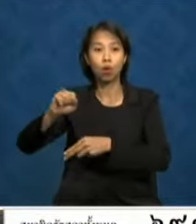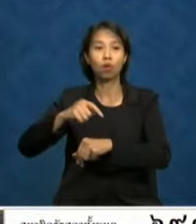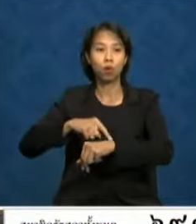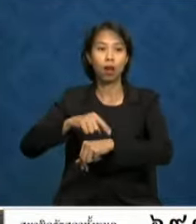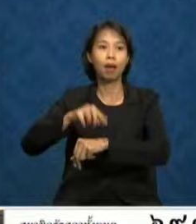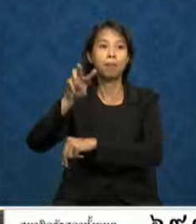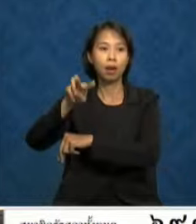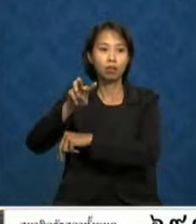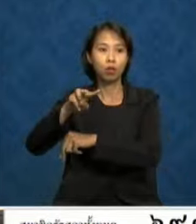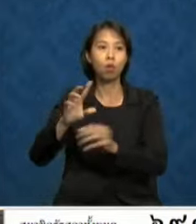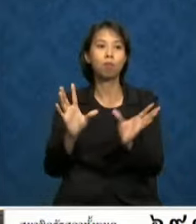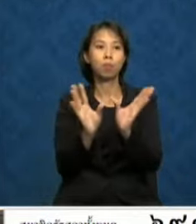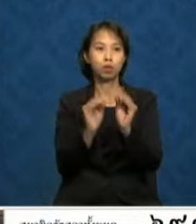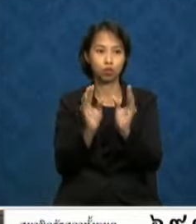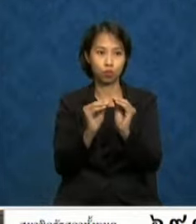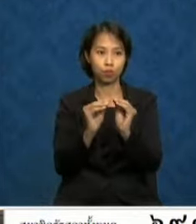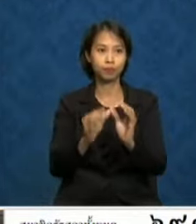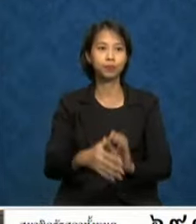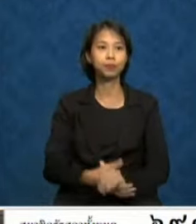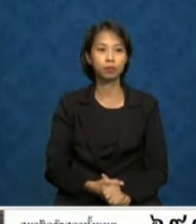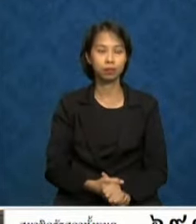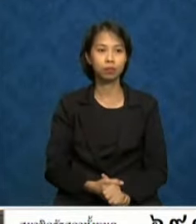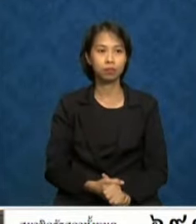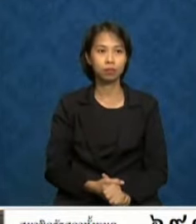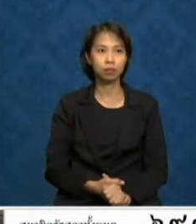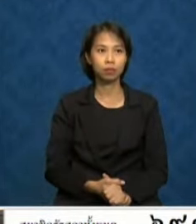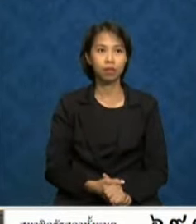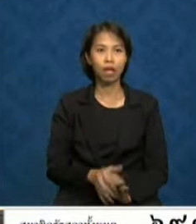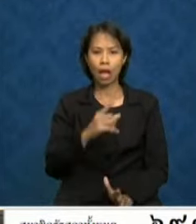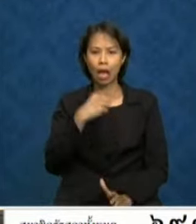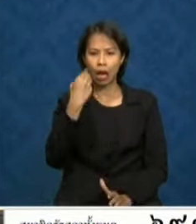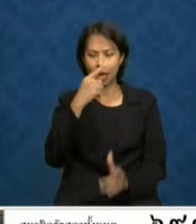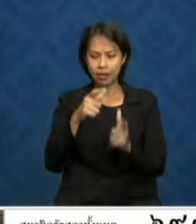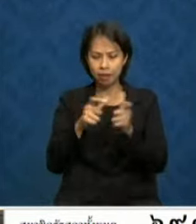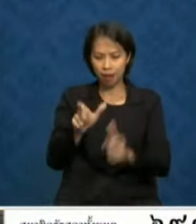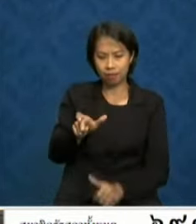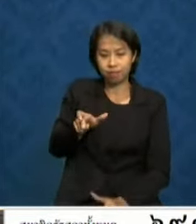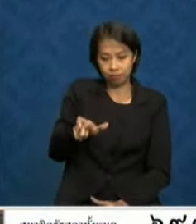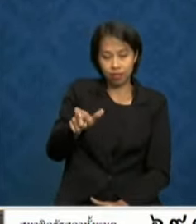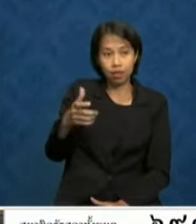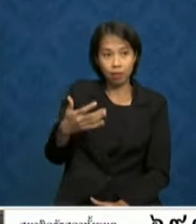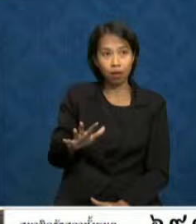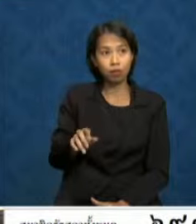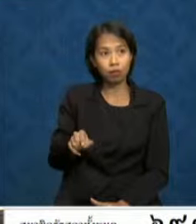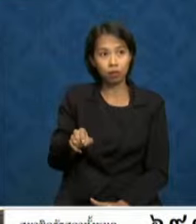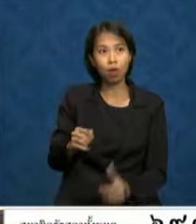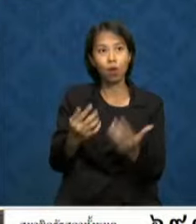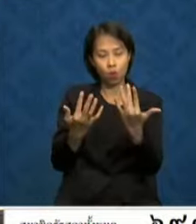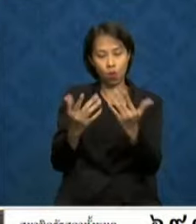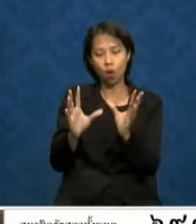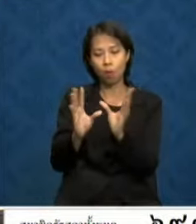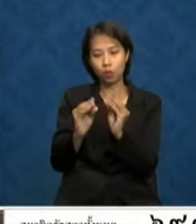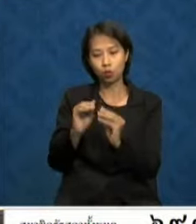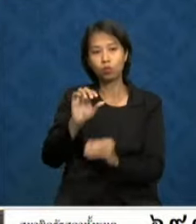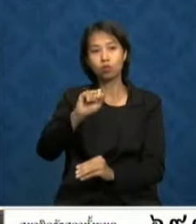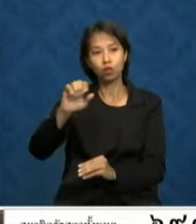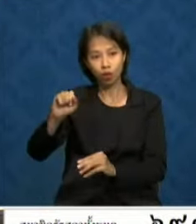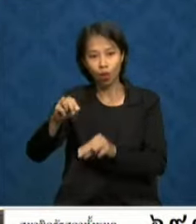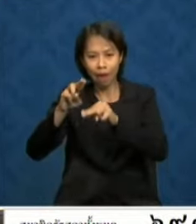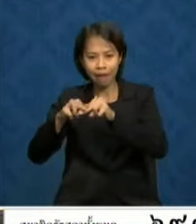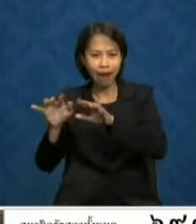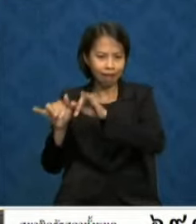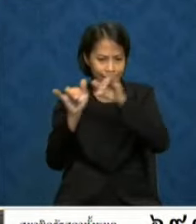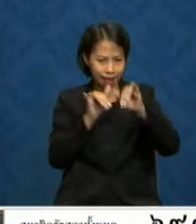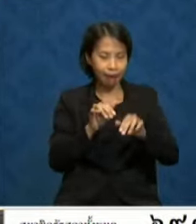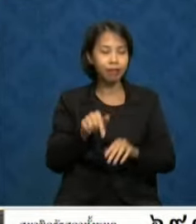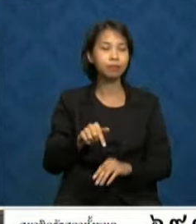งจะมีการประชุมนะต่อเพราะนั้นสมาชิกที่เสียบัตรนะครับเดี๋ยวตอนประชุมส.ส.อาจจะเปลี่ยนที่นั่งท่าน ประธ